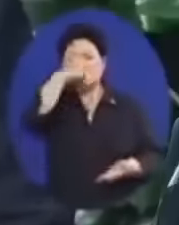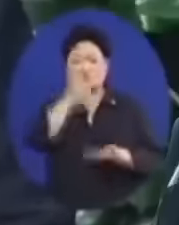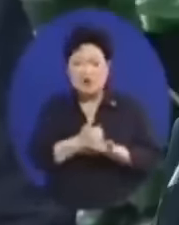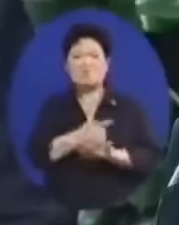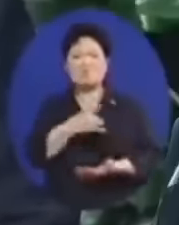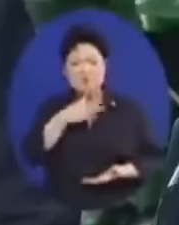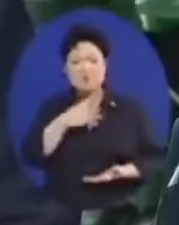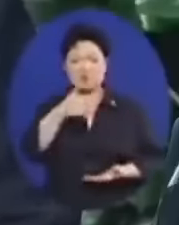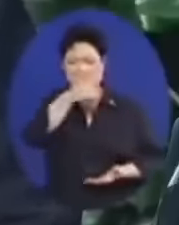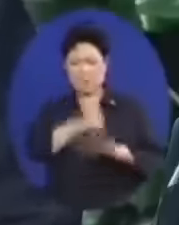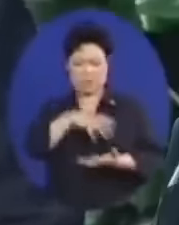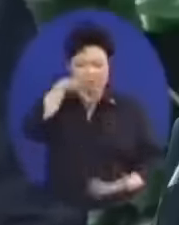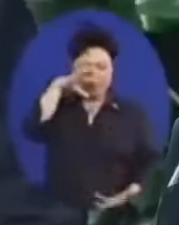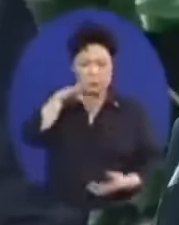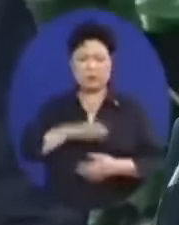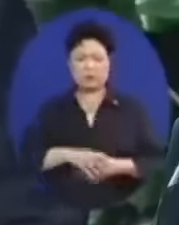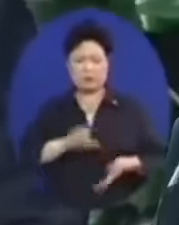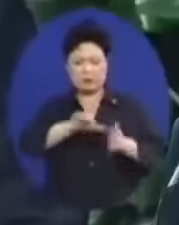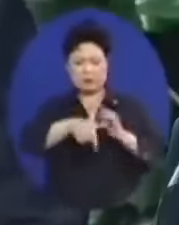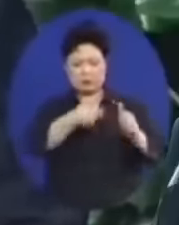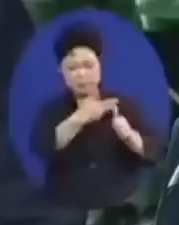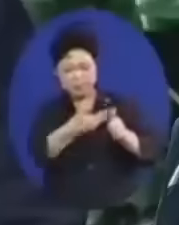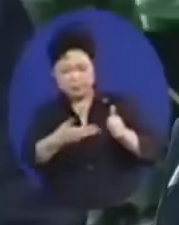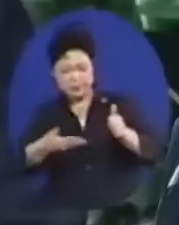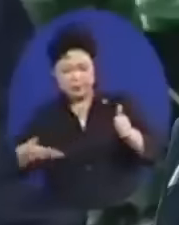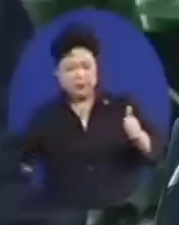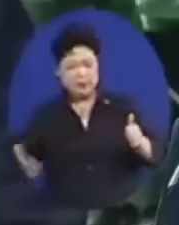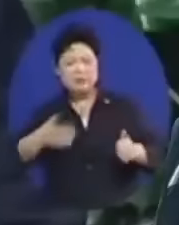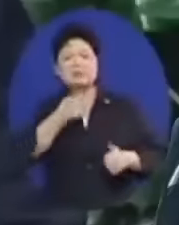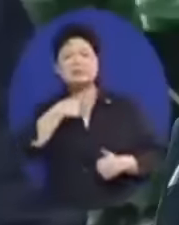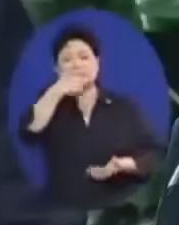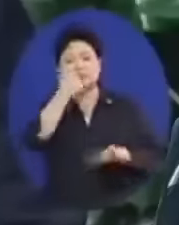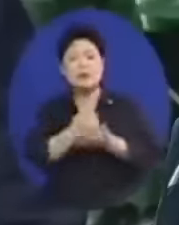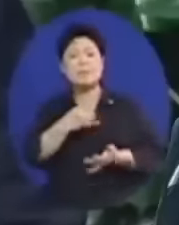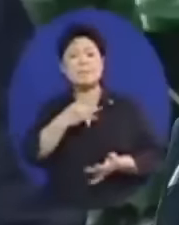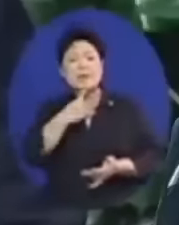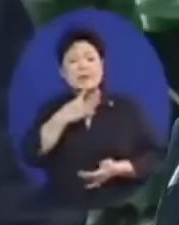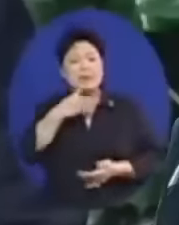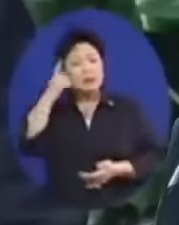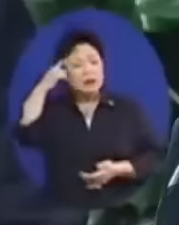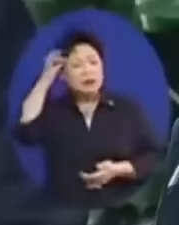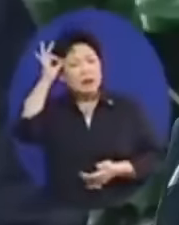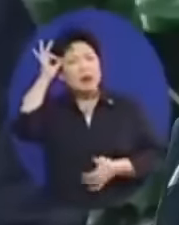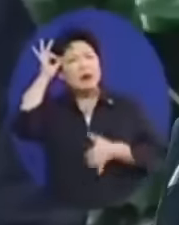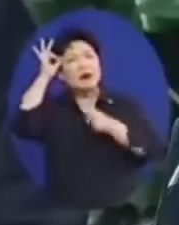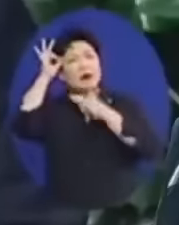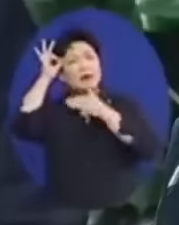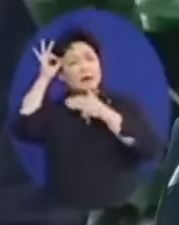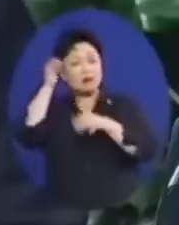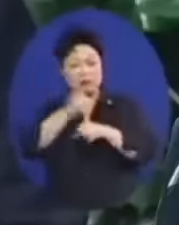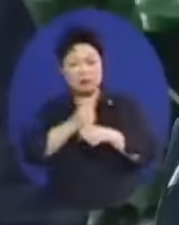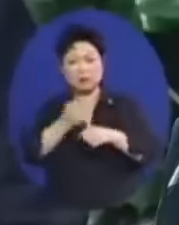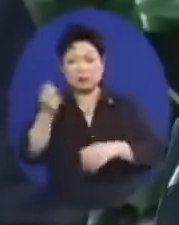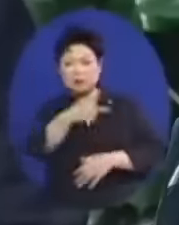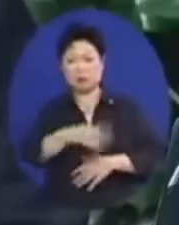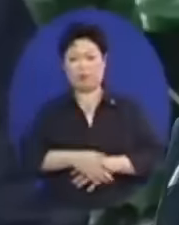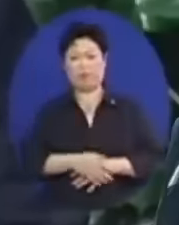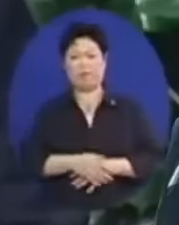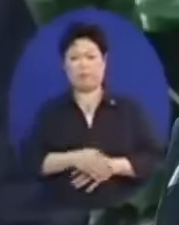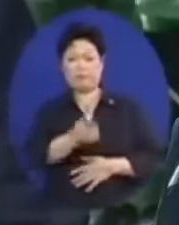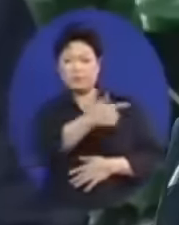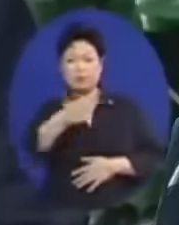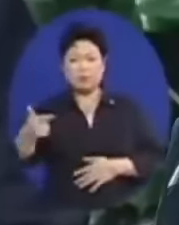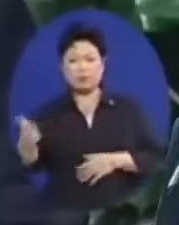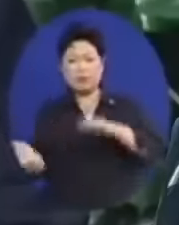것입니다. 세월이 흘러가고 나면 난 지은 죄밖에 기억나게 안 났습니다. 그리고